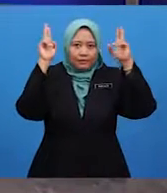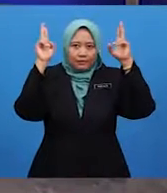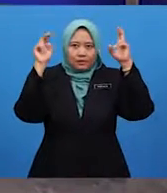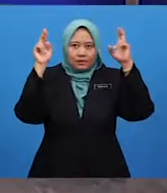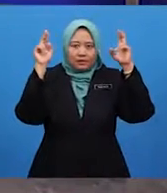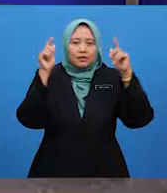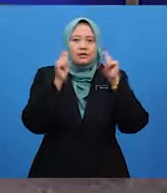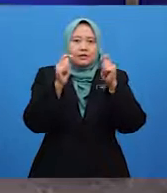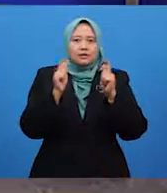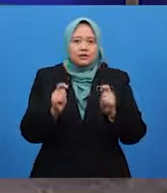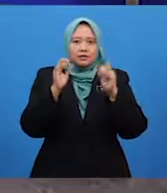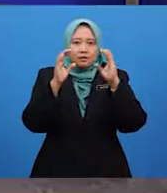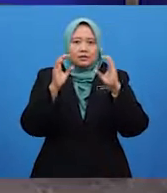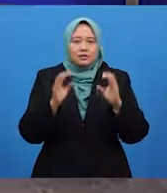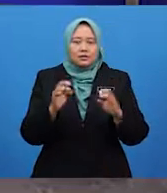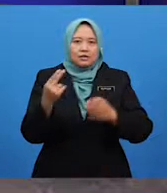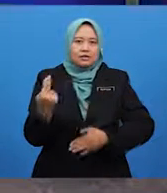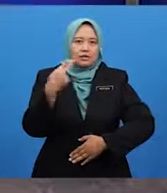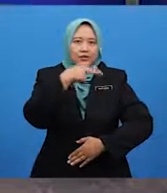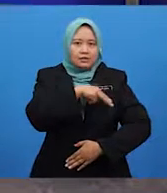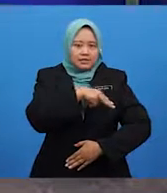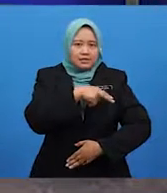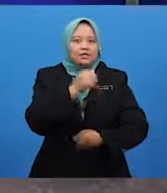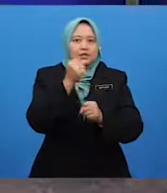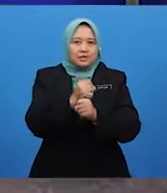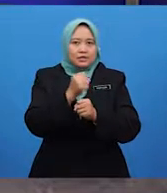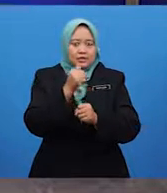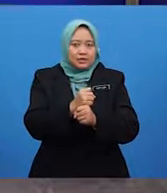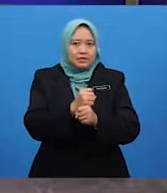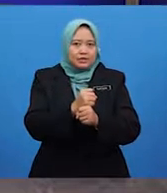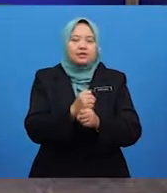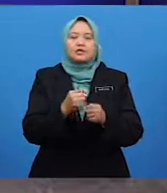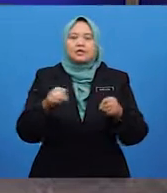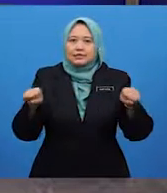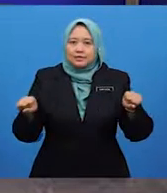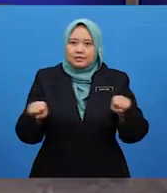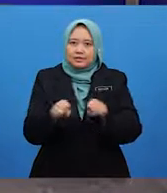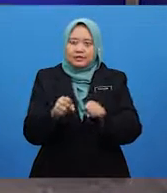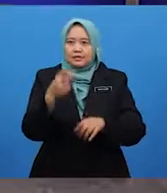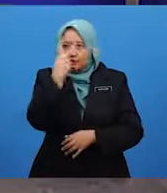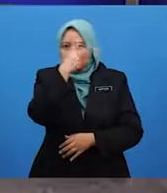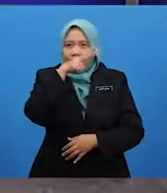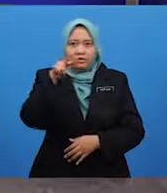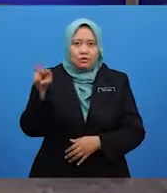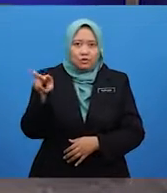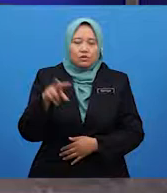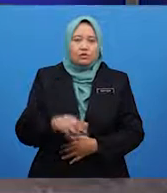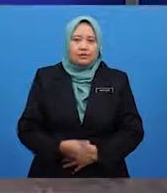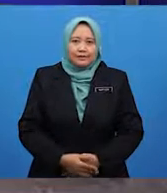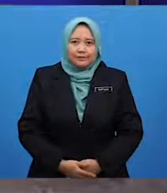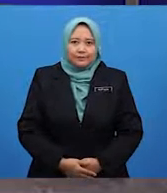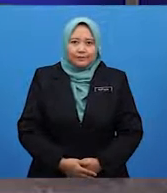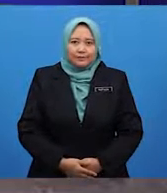penghasilan kerja kursus seni visual. Dan sememangnya Cikgu Arif, kita sering melihat penghasilan kerja kursus antara